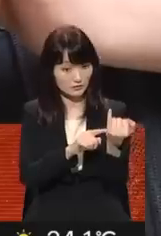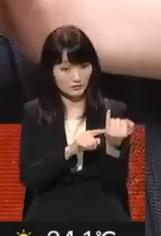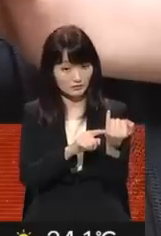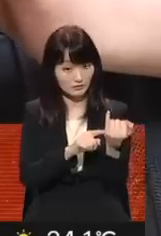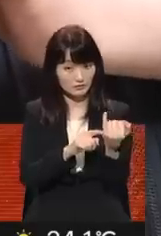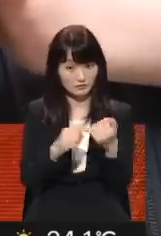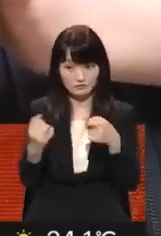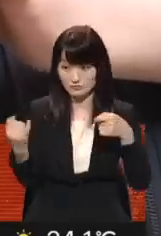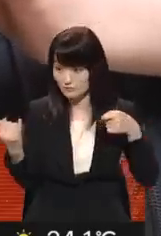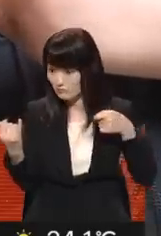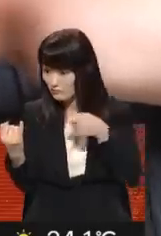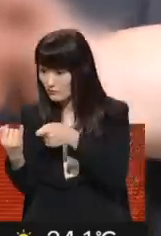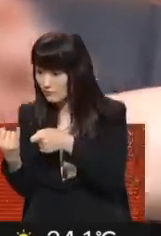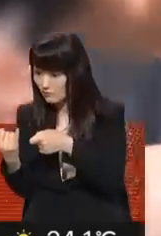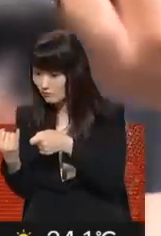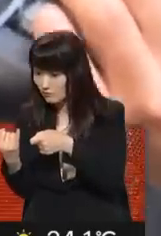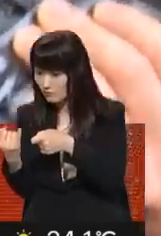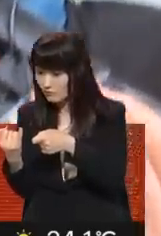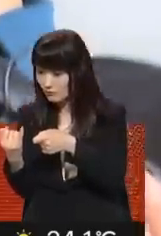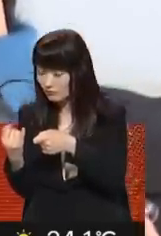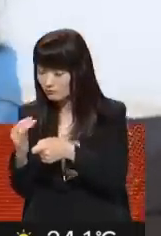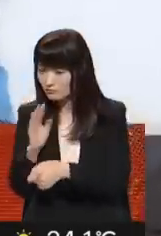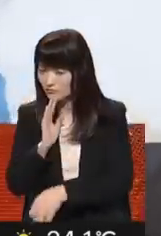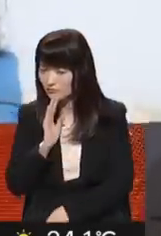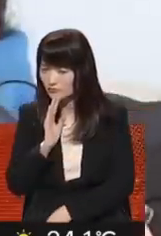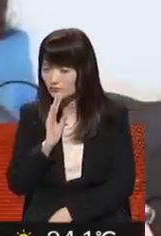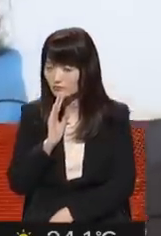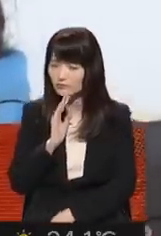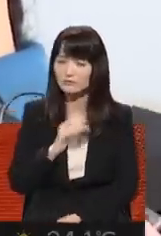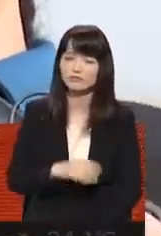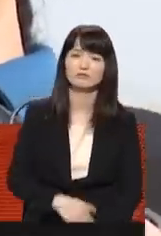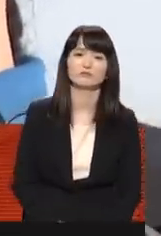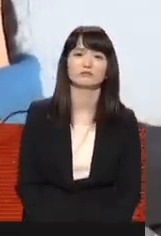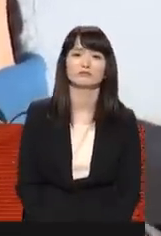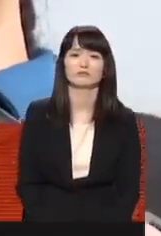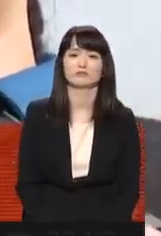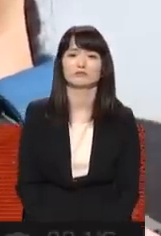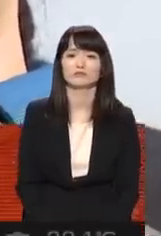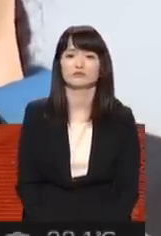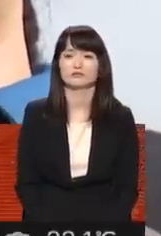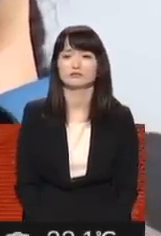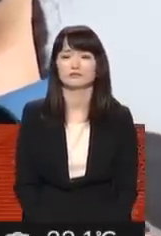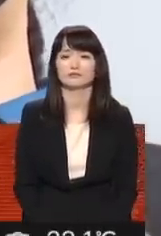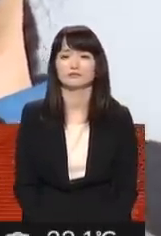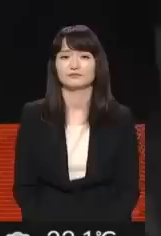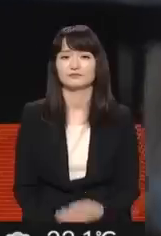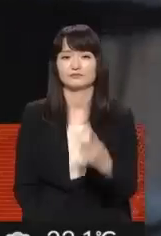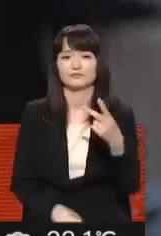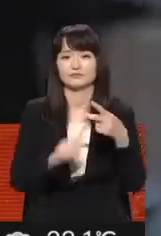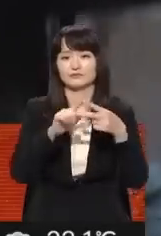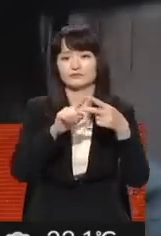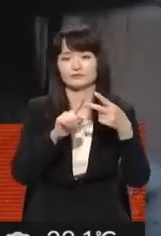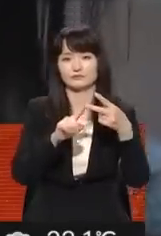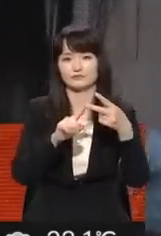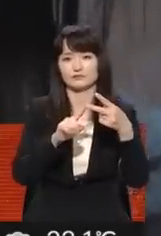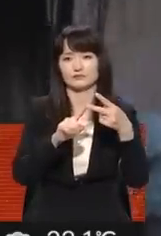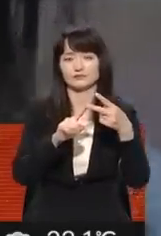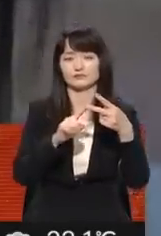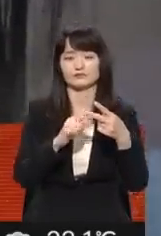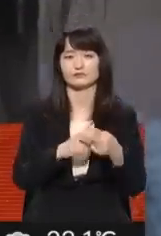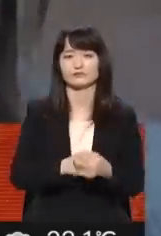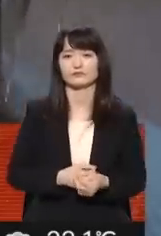짓을 이라는 반문이 자동으로 나올 수밖에 없잖아요. 예. 네. 저는 두 가지 생각이 좀 들었는데요.